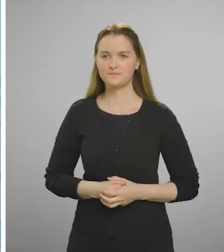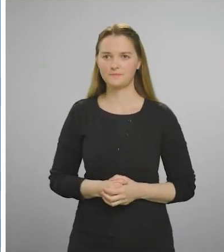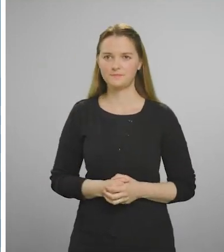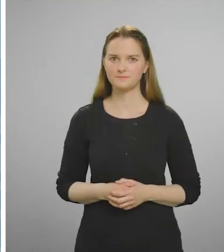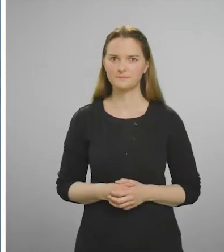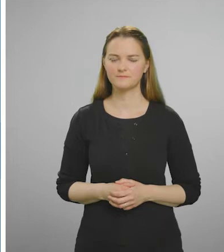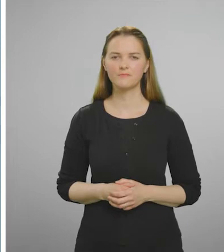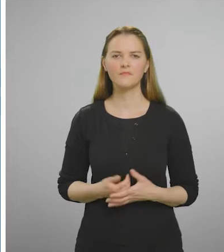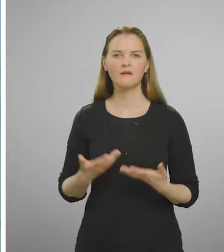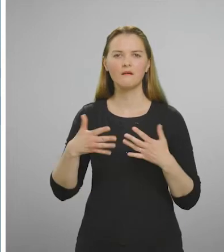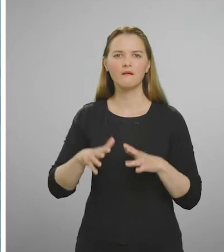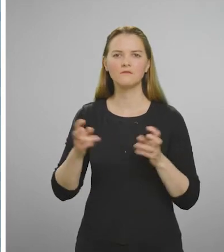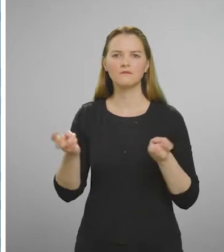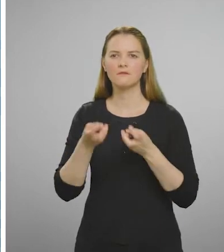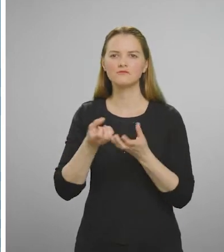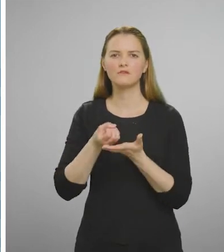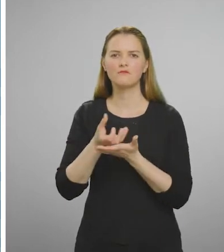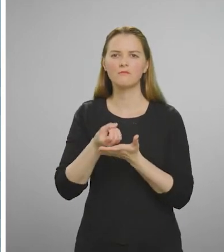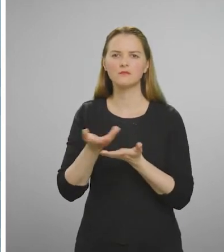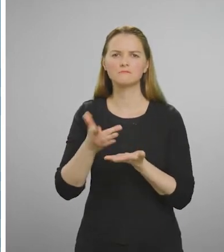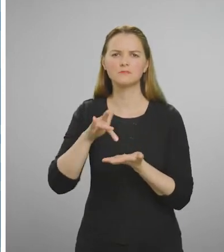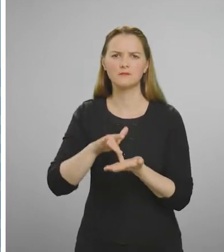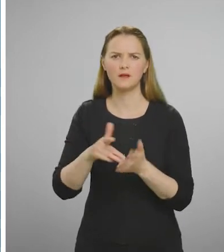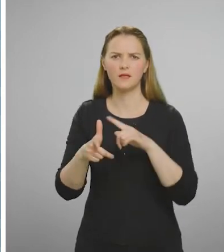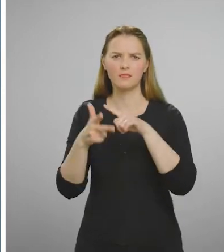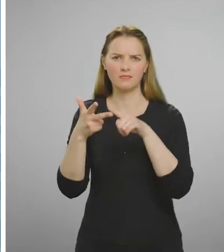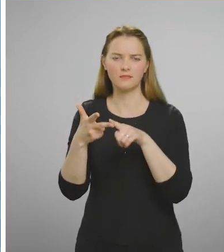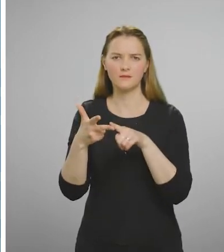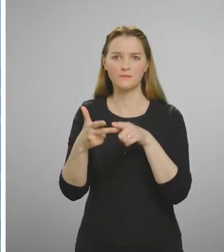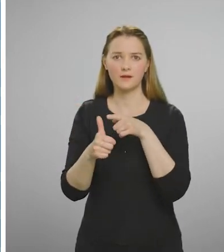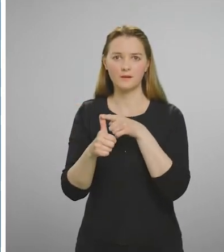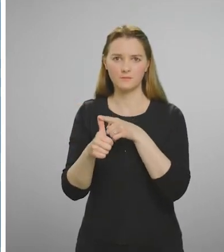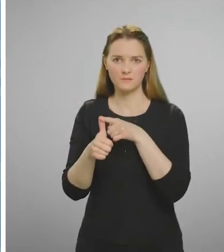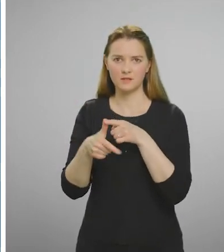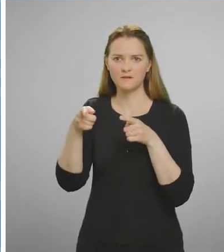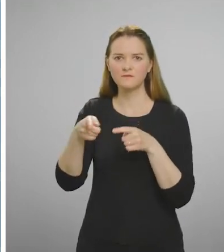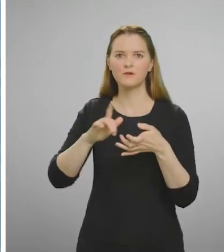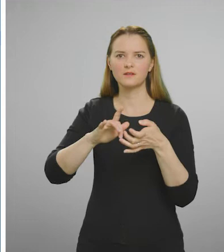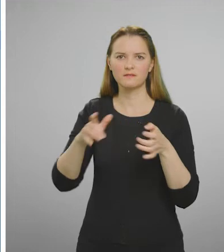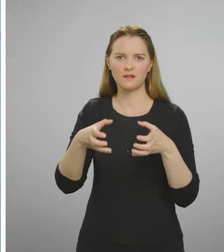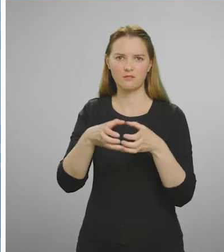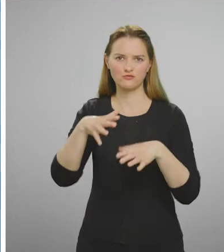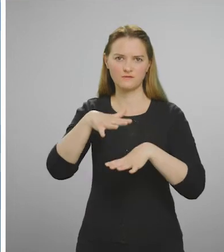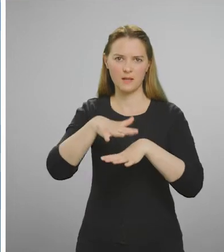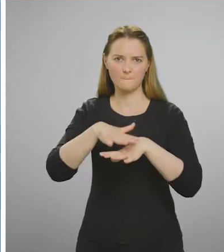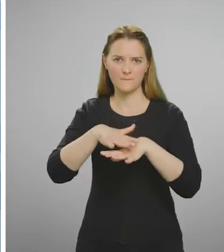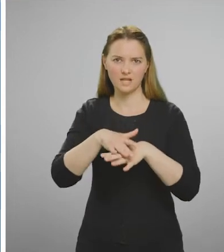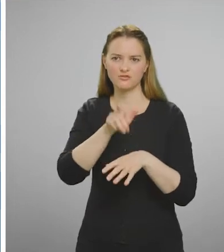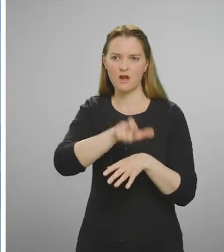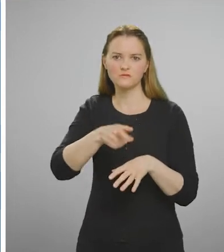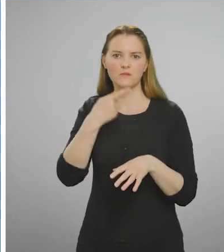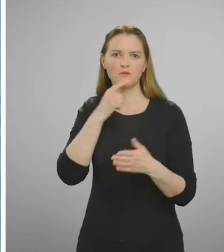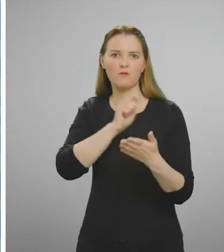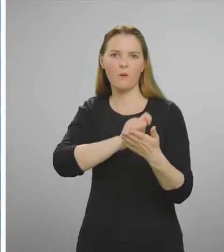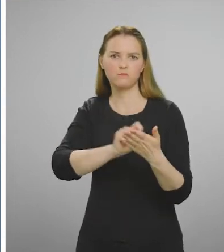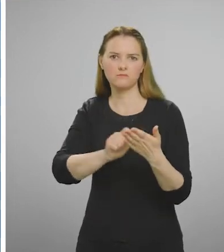pandemije. A gdje su se sve informirali? Tri su najčešća izvora. Stranice osoba koje na društvenim mrežama pišu